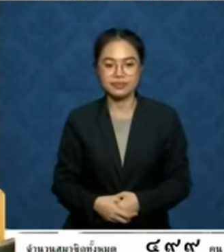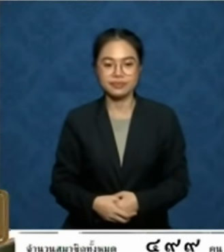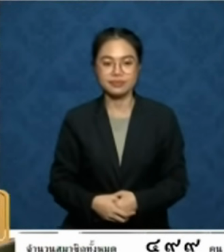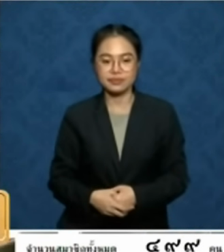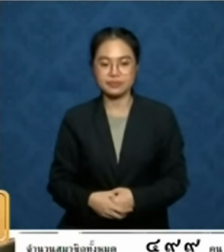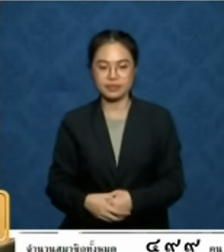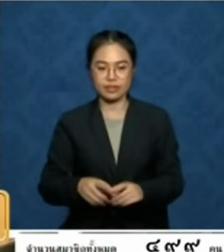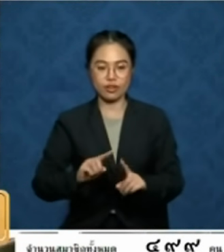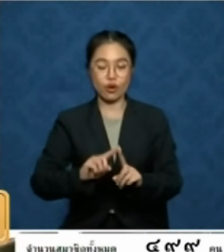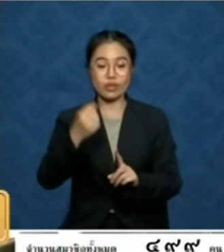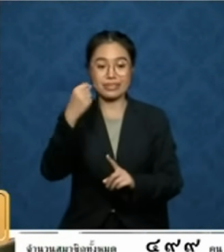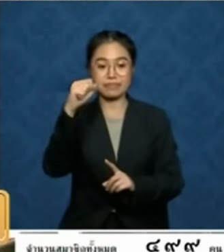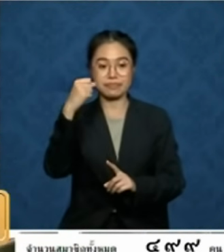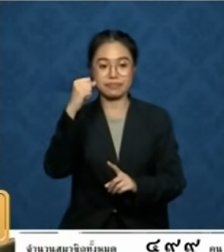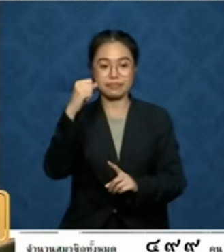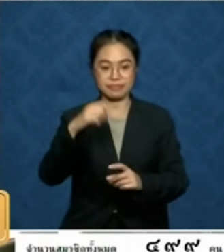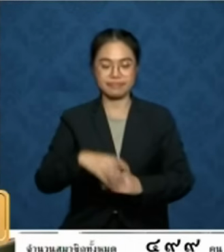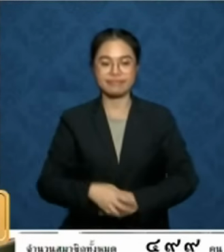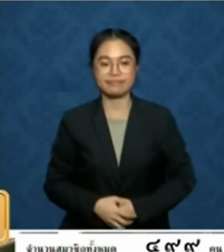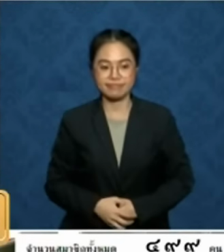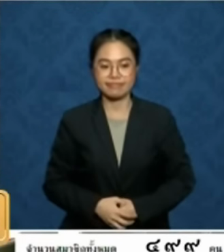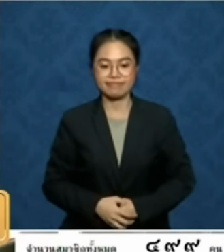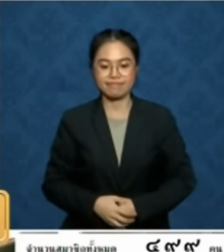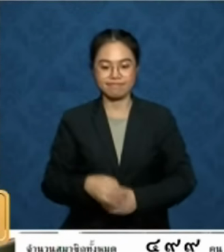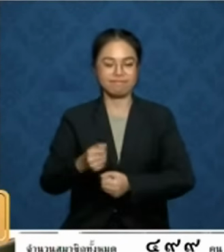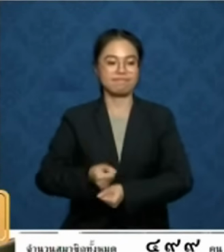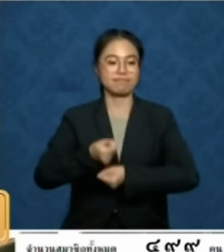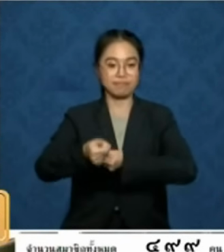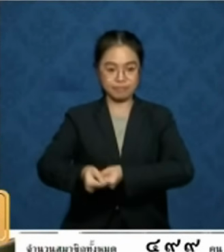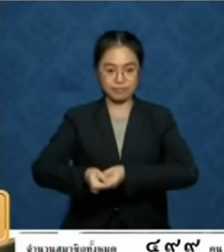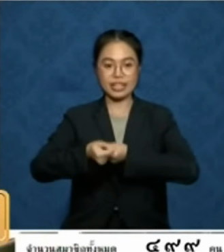ข้อ10การเกษตรสร้างมูลค่